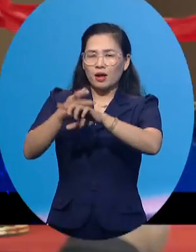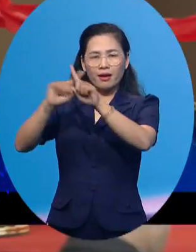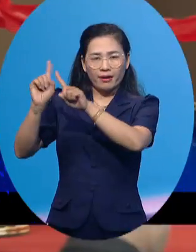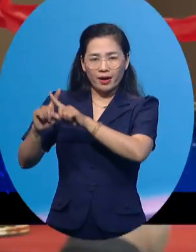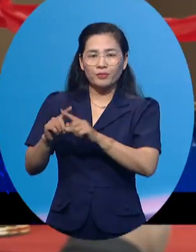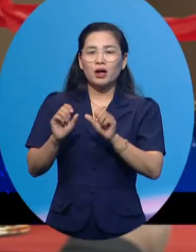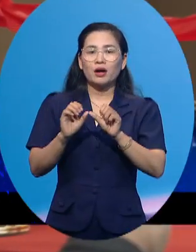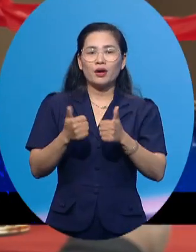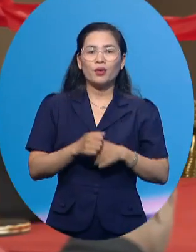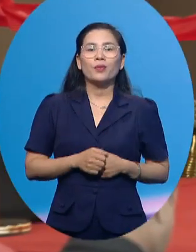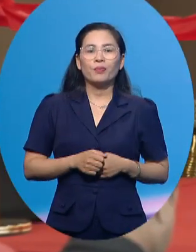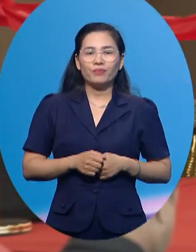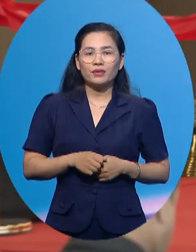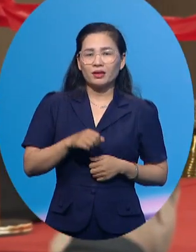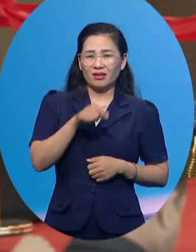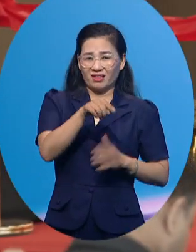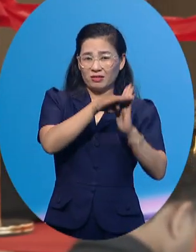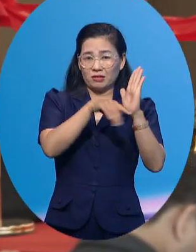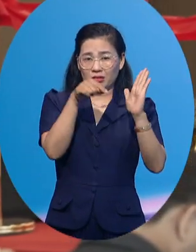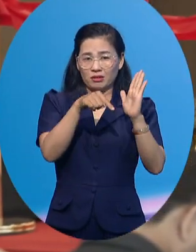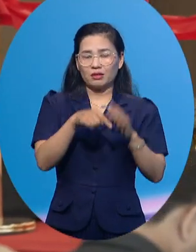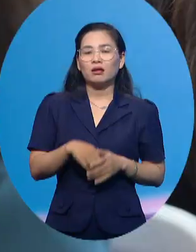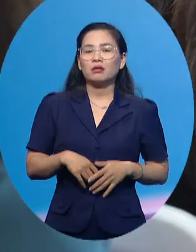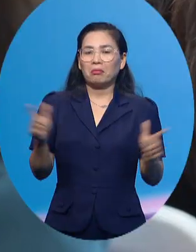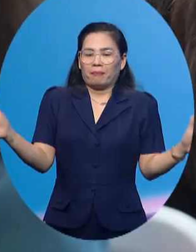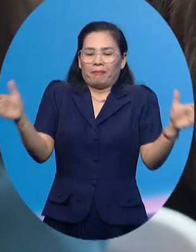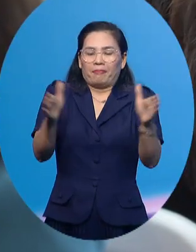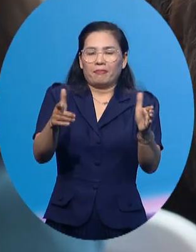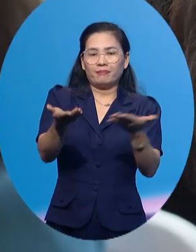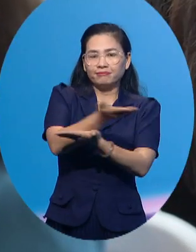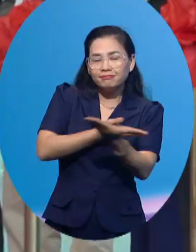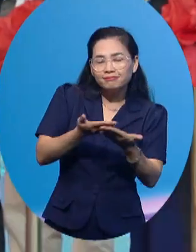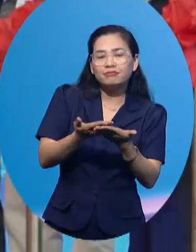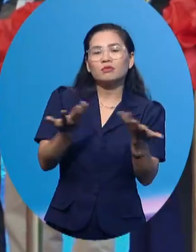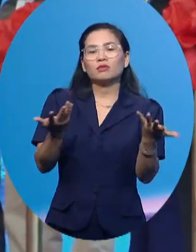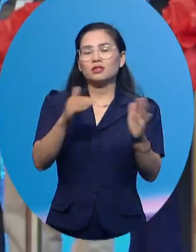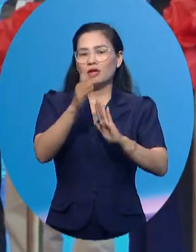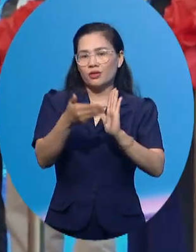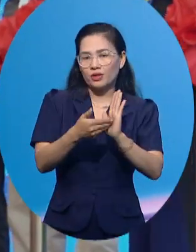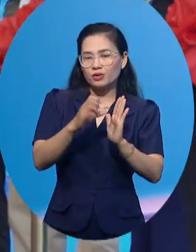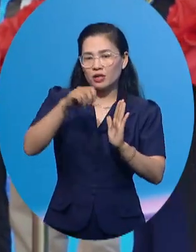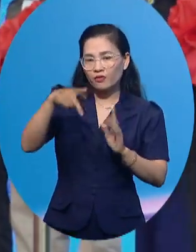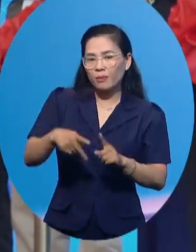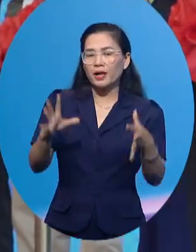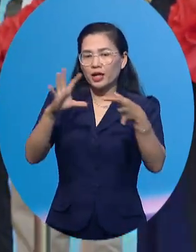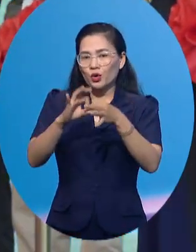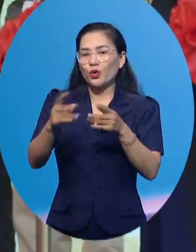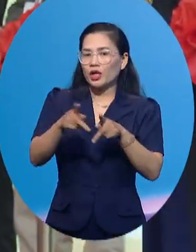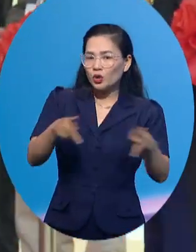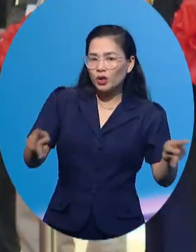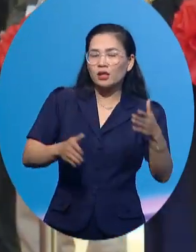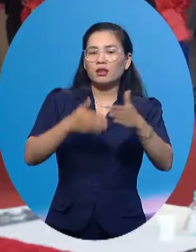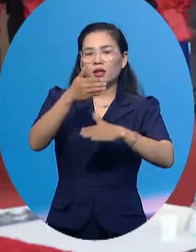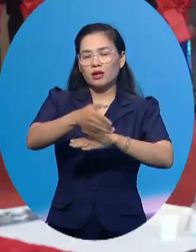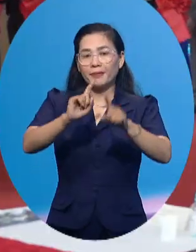SECC. Vinamark Expo trở thành địa điểm gặp gỡ, trao đổi kinh nghiệm, giới thiệu sản phẩm, mở rộng quan hệ hợp tác kinh doanh, tiếp cận và